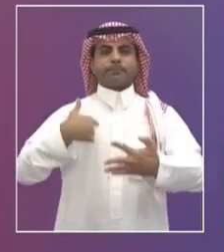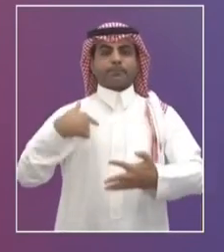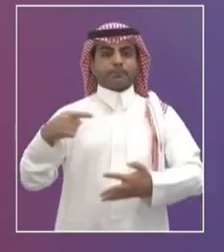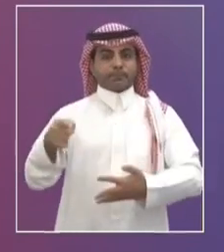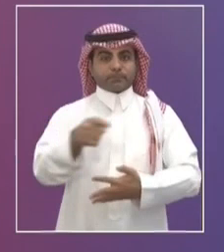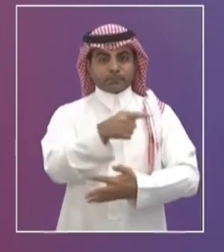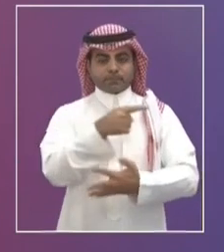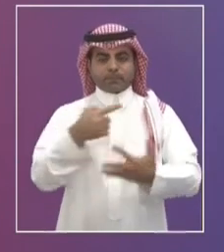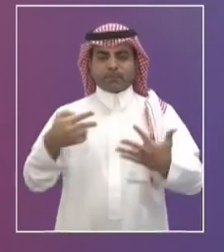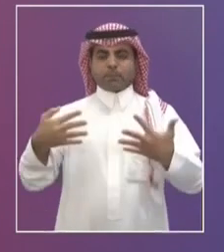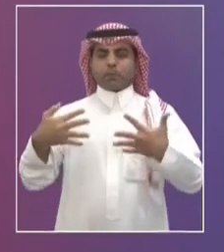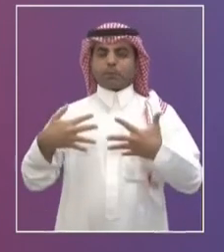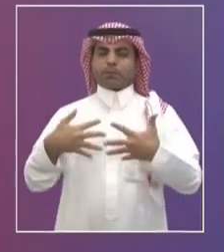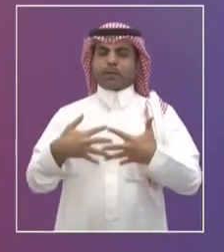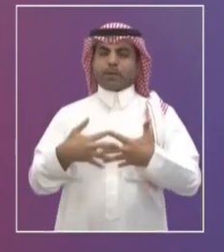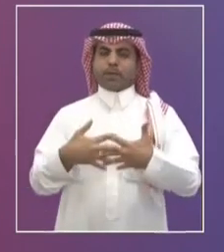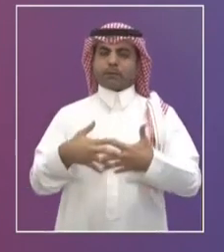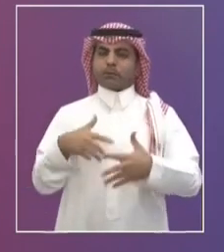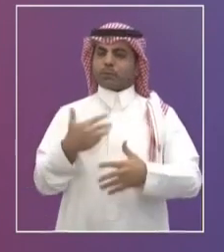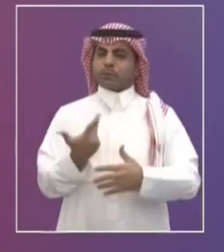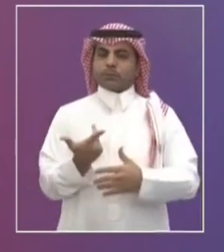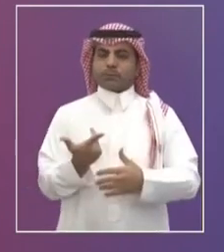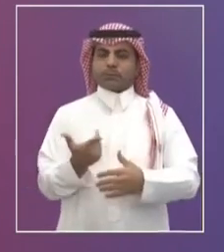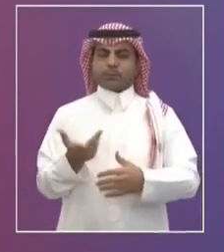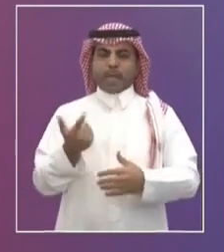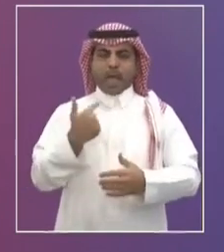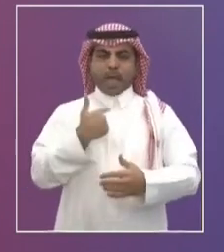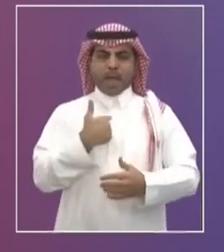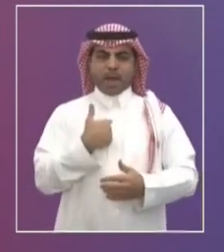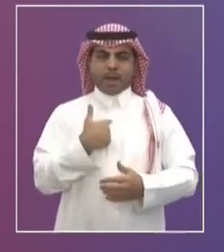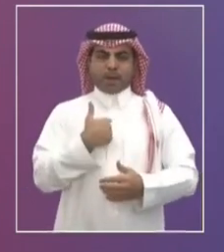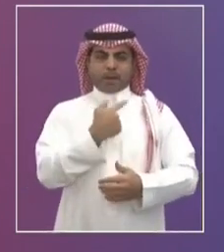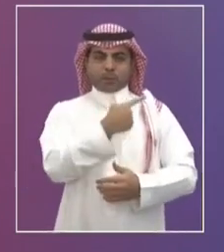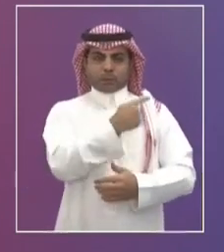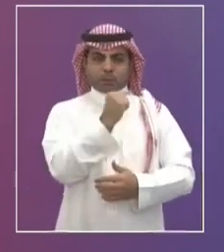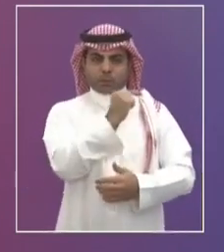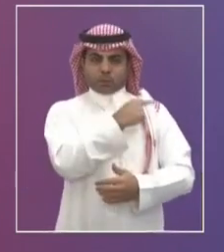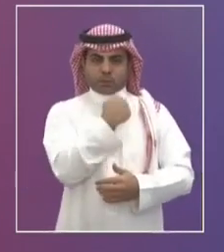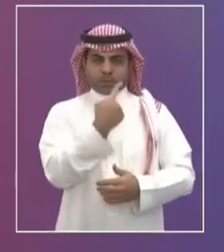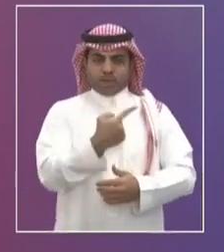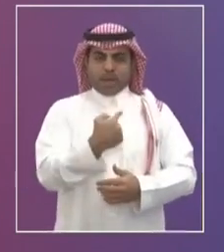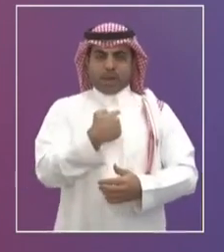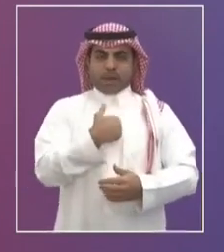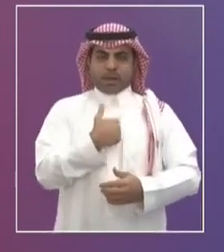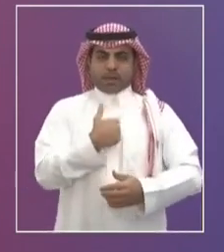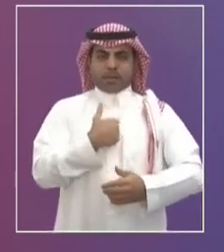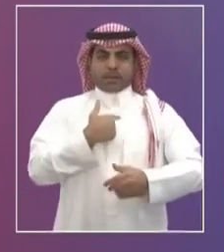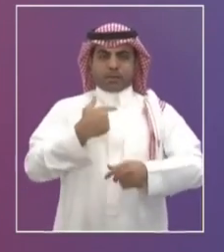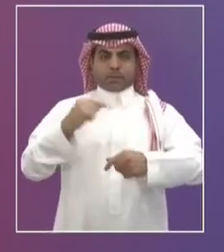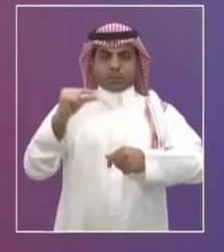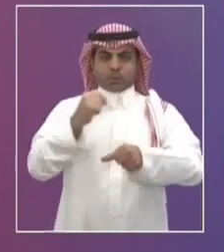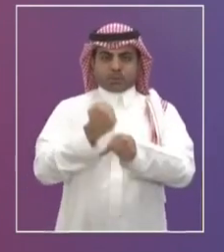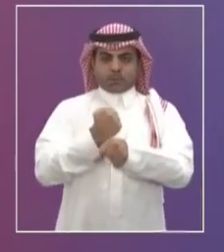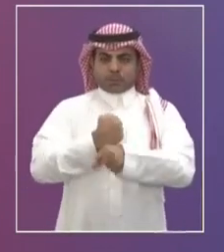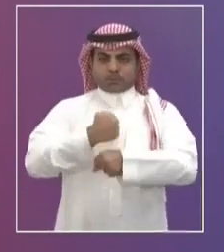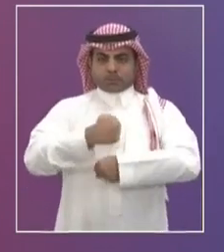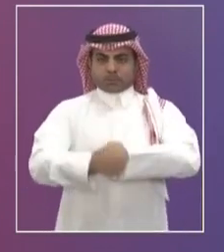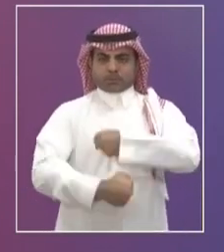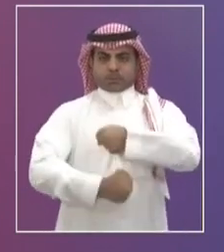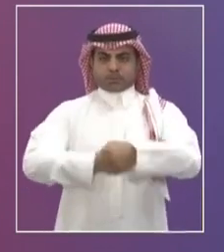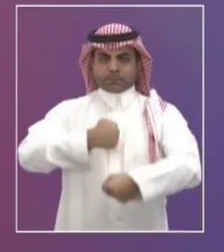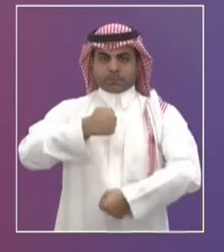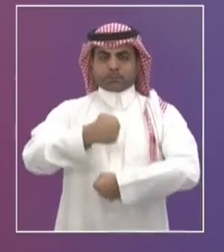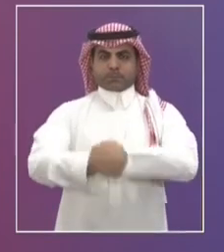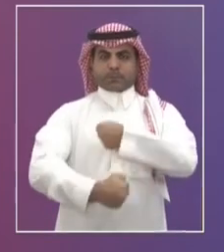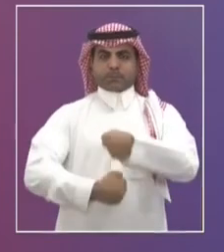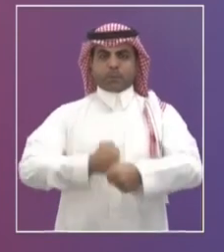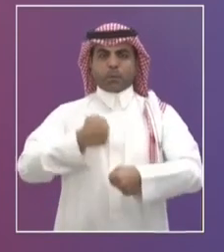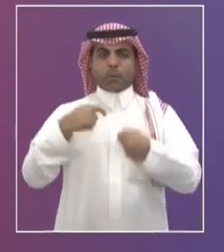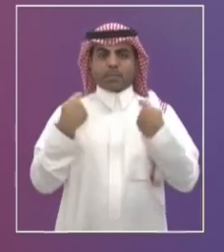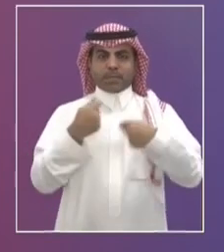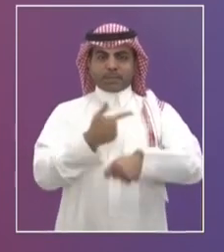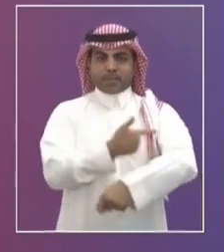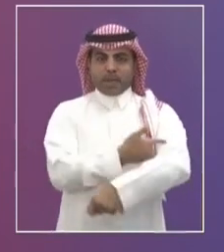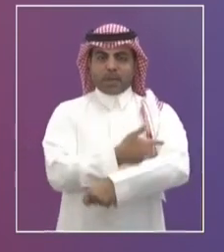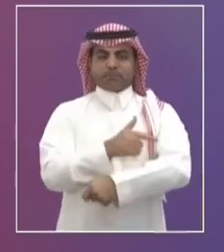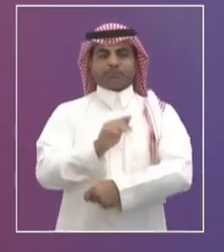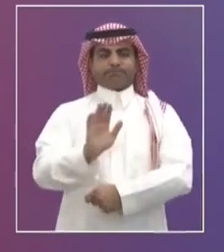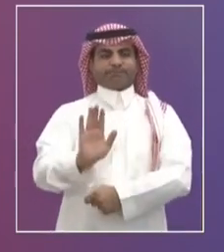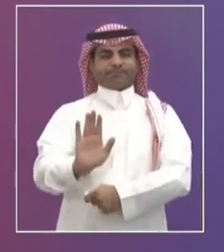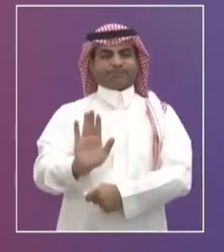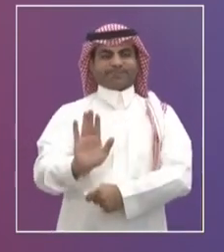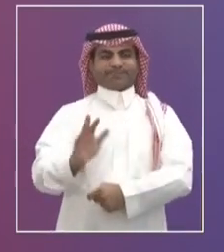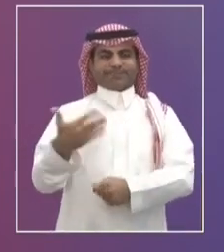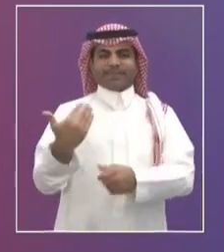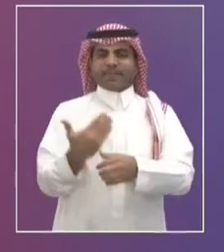كما نقوم بدورنا كممارسين صحيين ومسؤولين في القطاع الصحي، يجب أن نقوم بدورنا كأفراد في